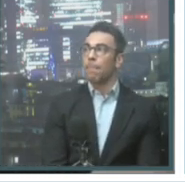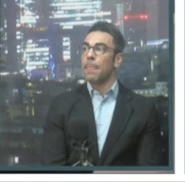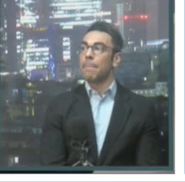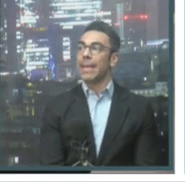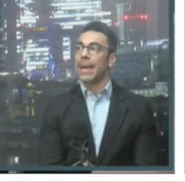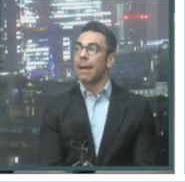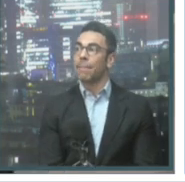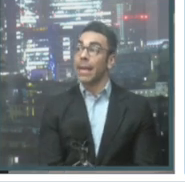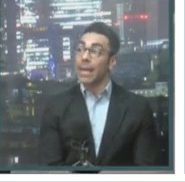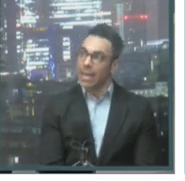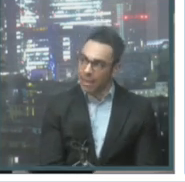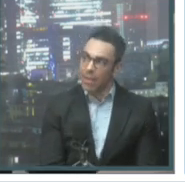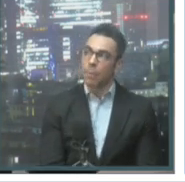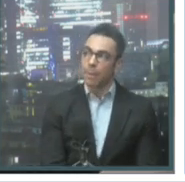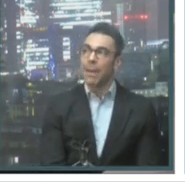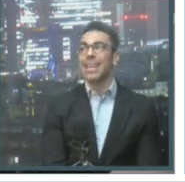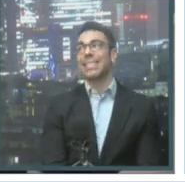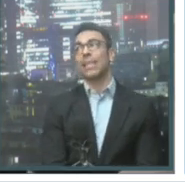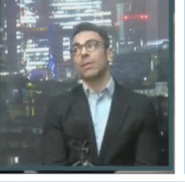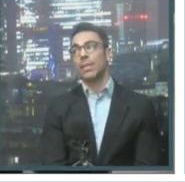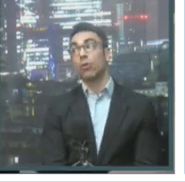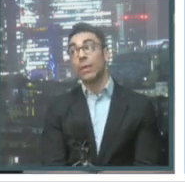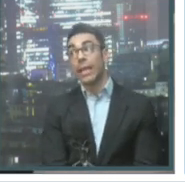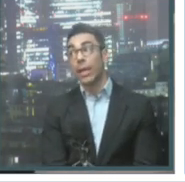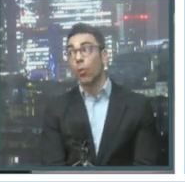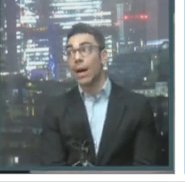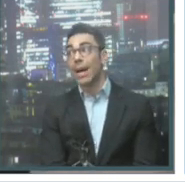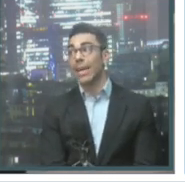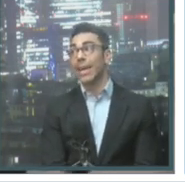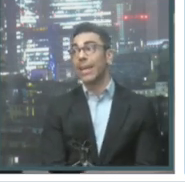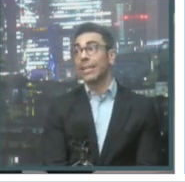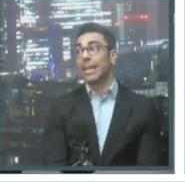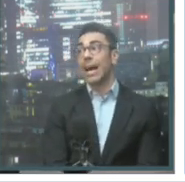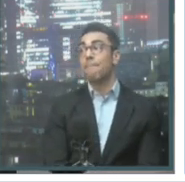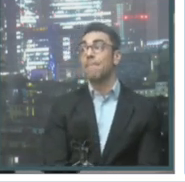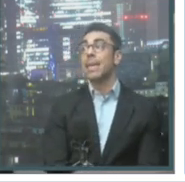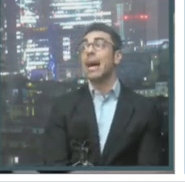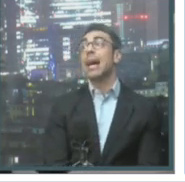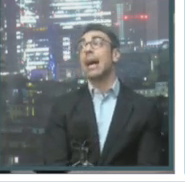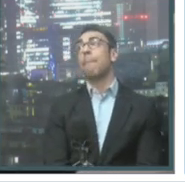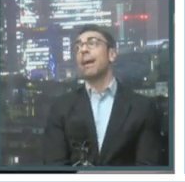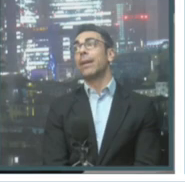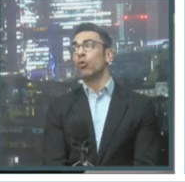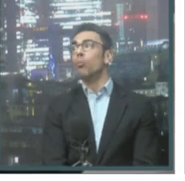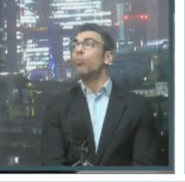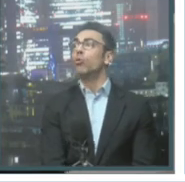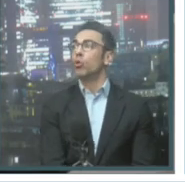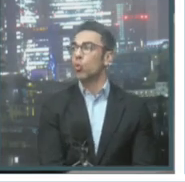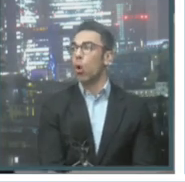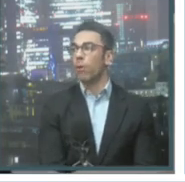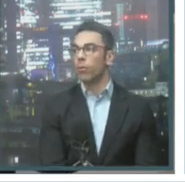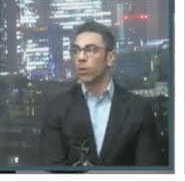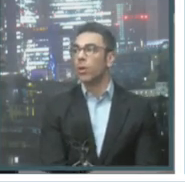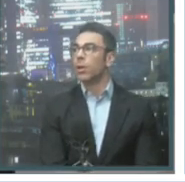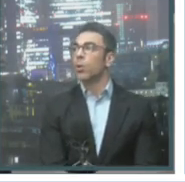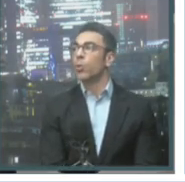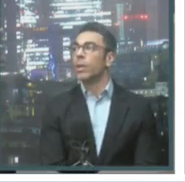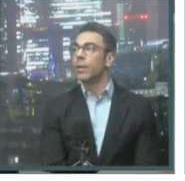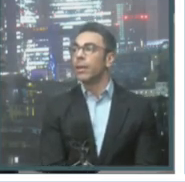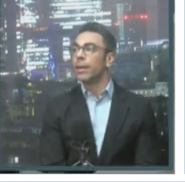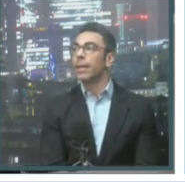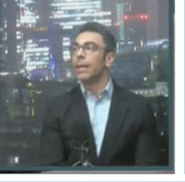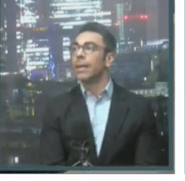perché è vero per me è stata una seconda lingua che realtà mi ha aperto un mondo nuovo